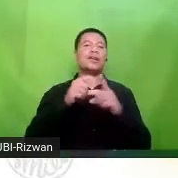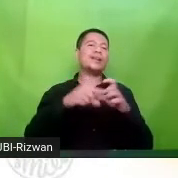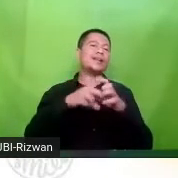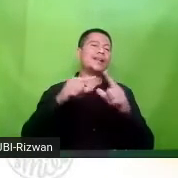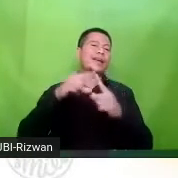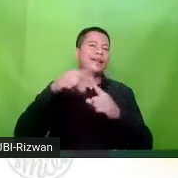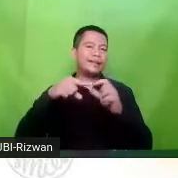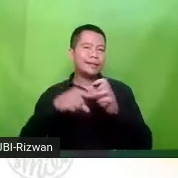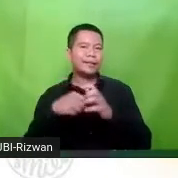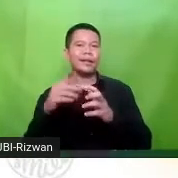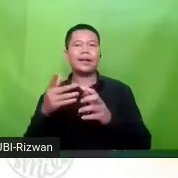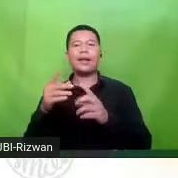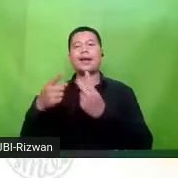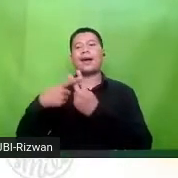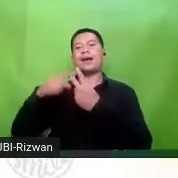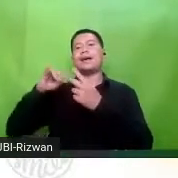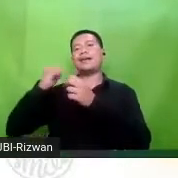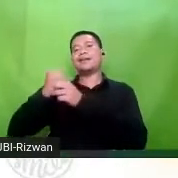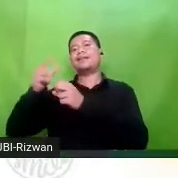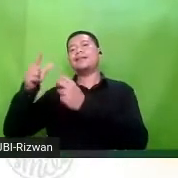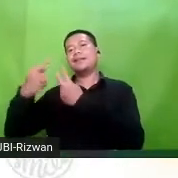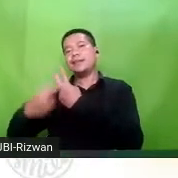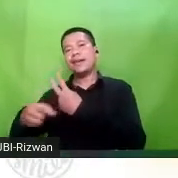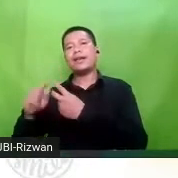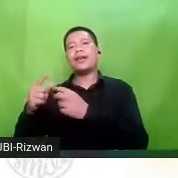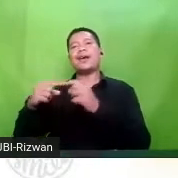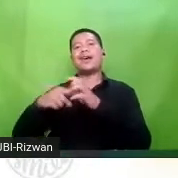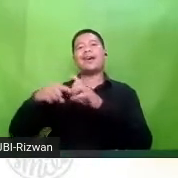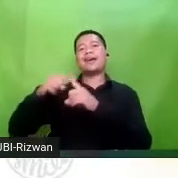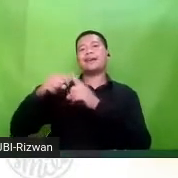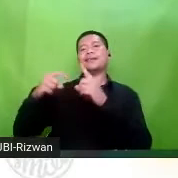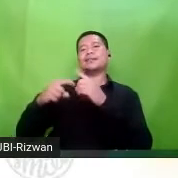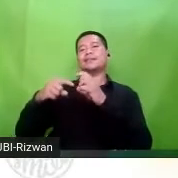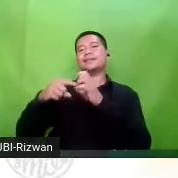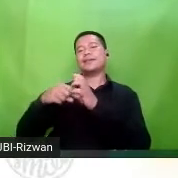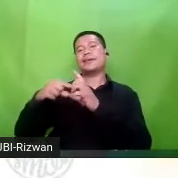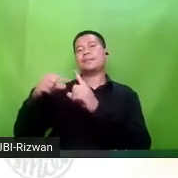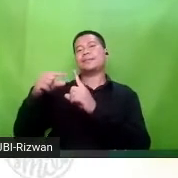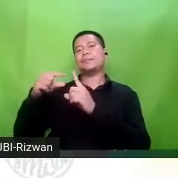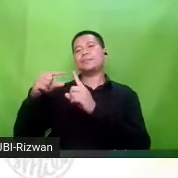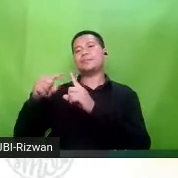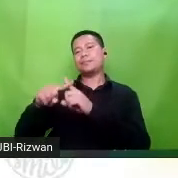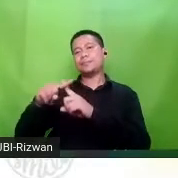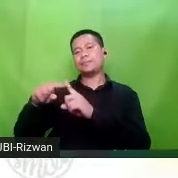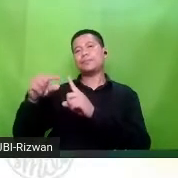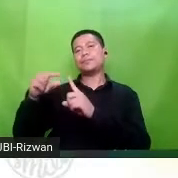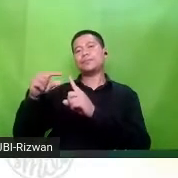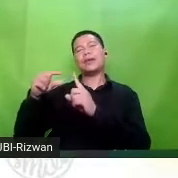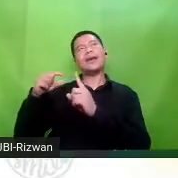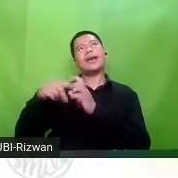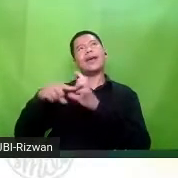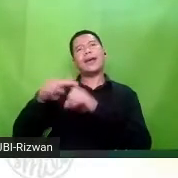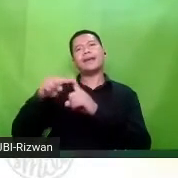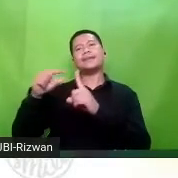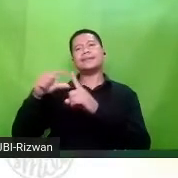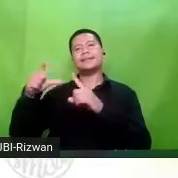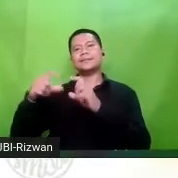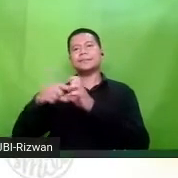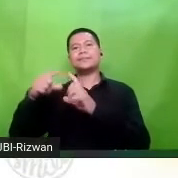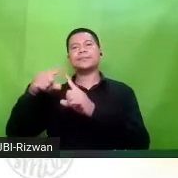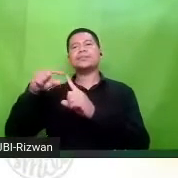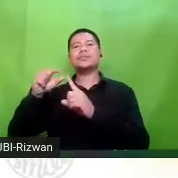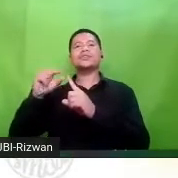berikutnya exceptionally gifted, dan kemudian profoundly gifted. Artinya, untuk angka IQ yang di atas